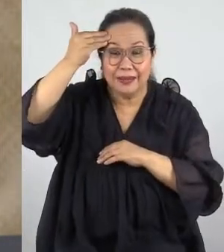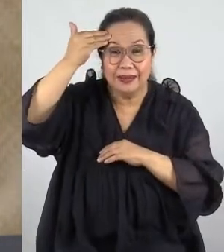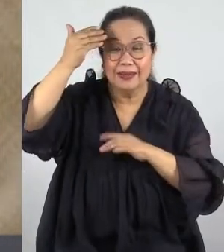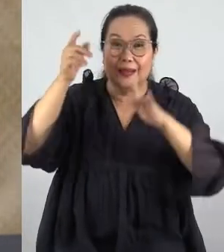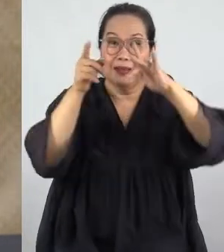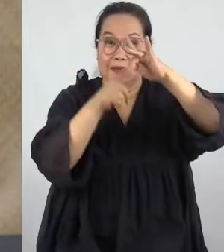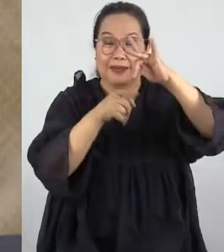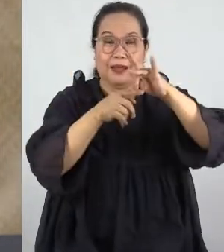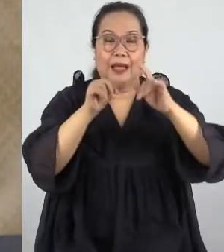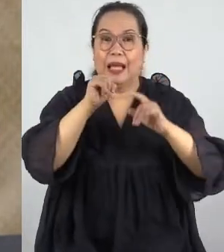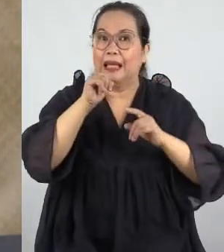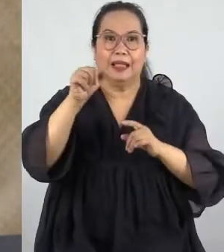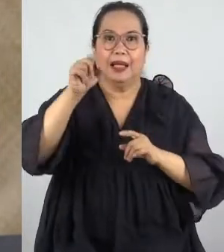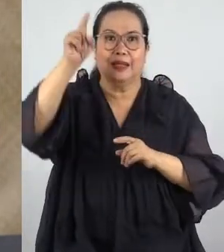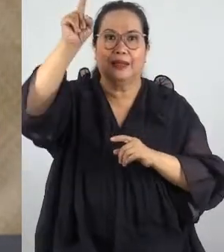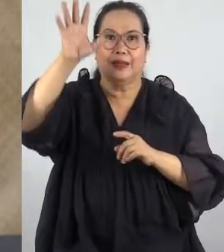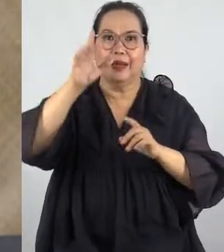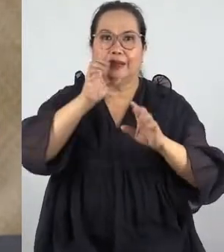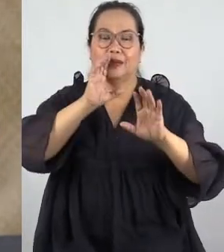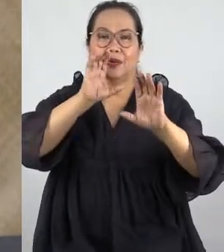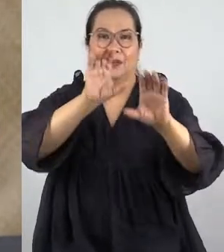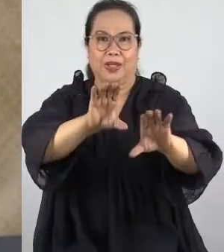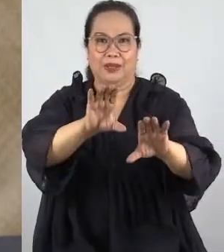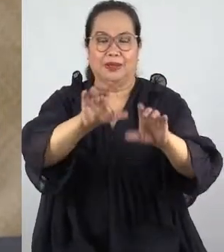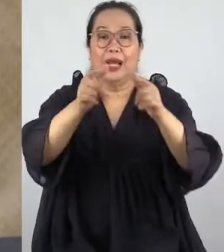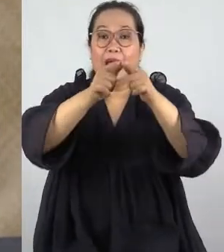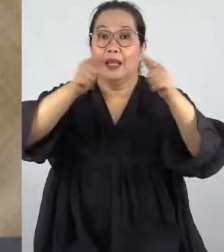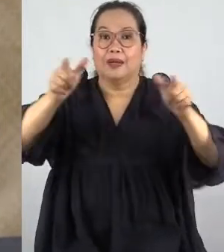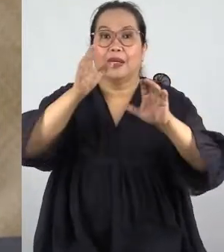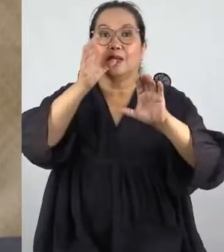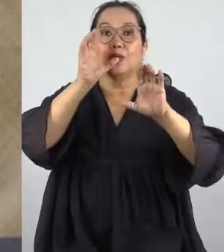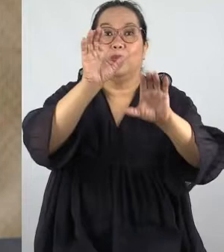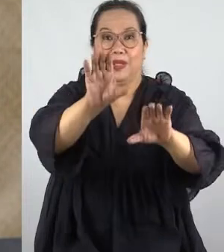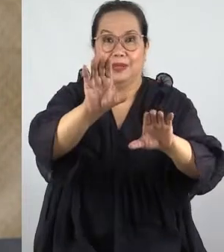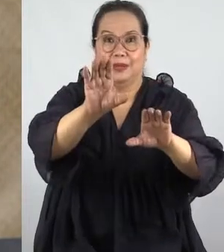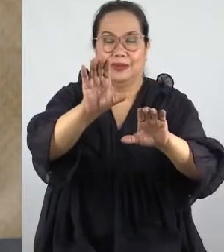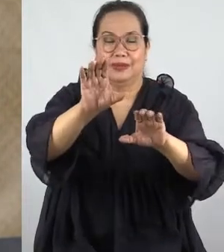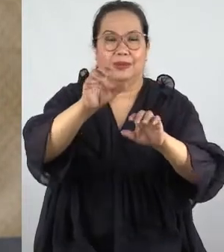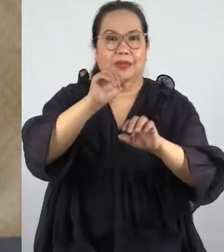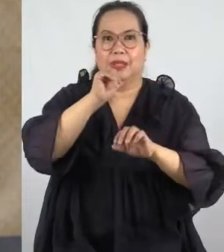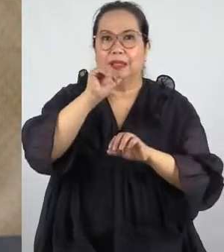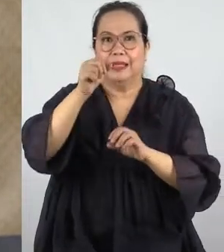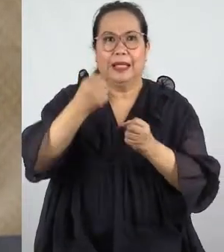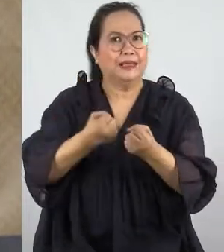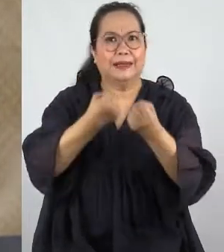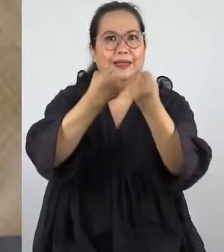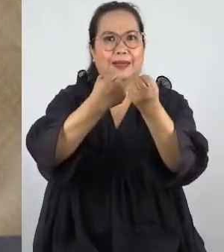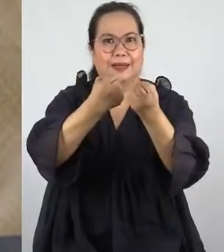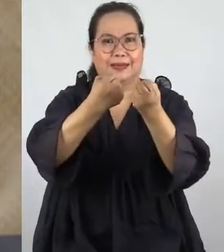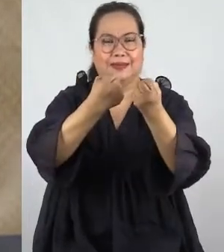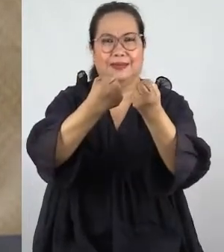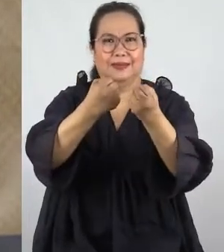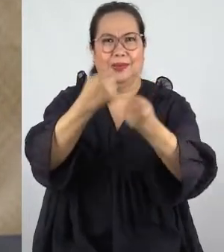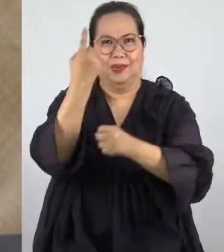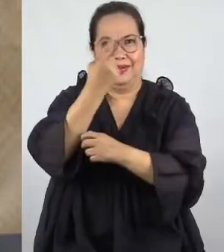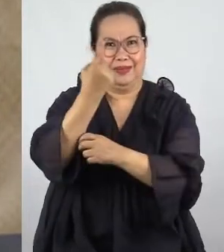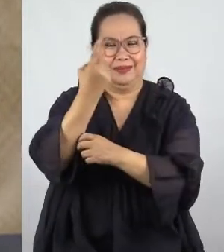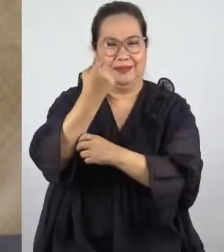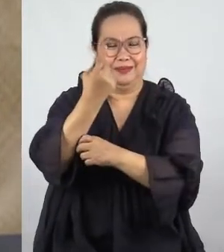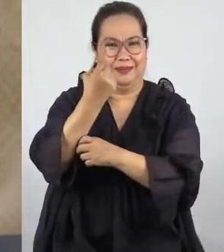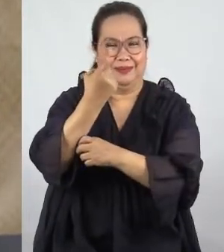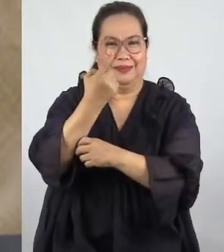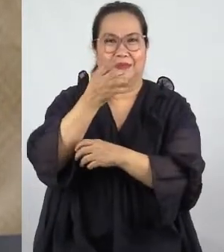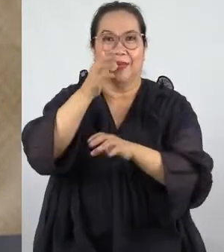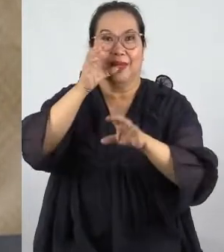Great Commission. Yung Great Commission po ay hindi po suggestion. Ang